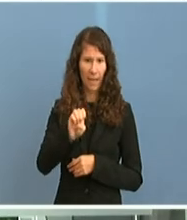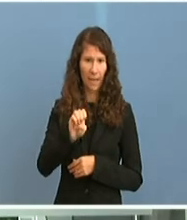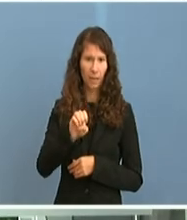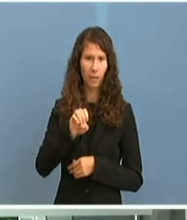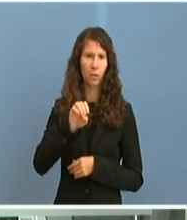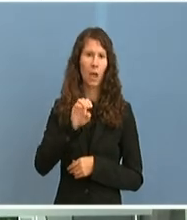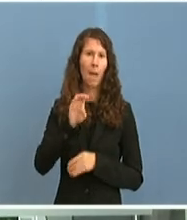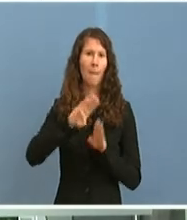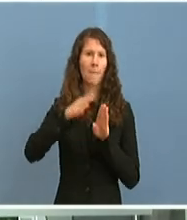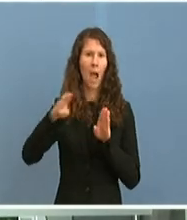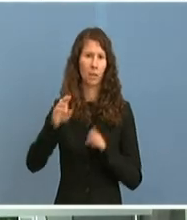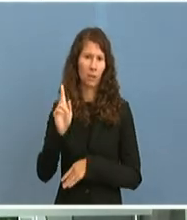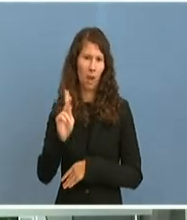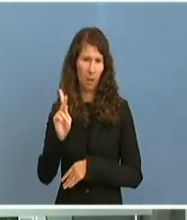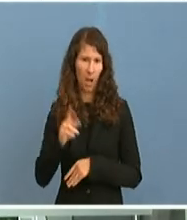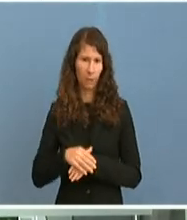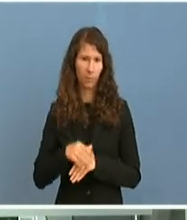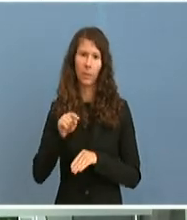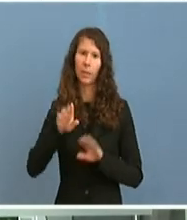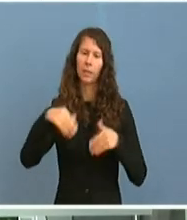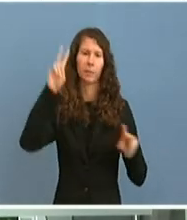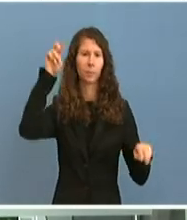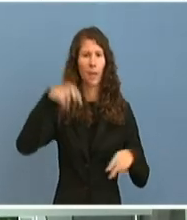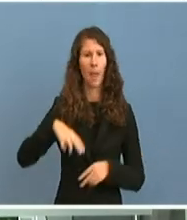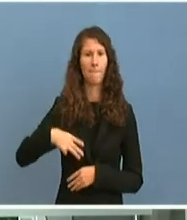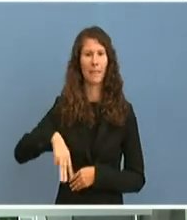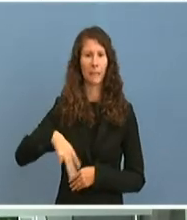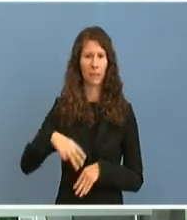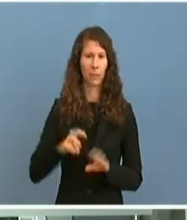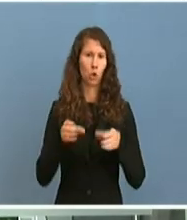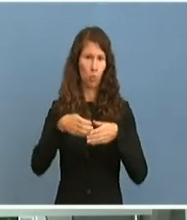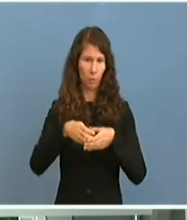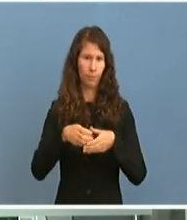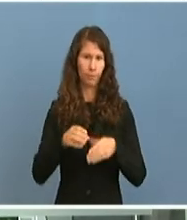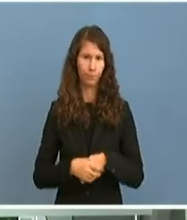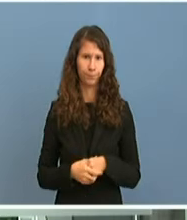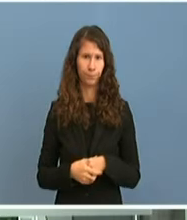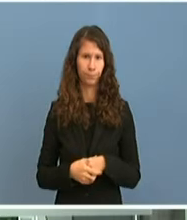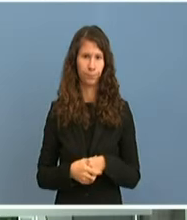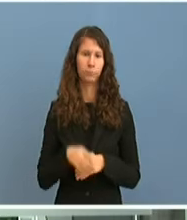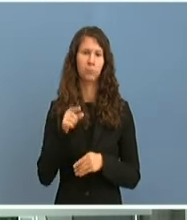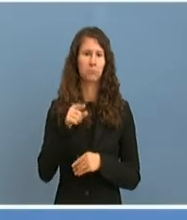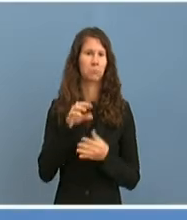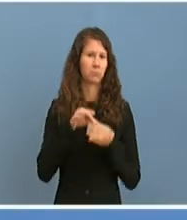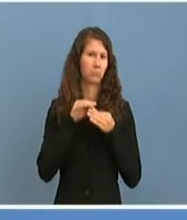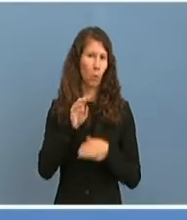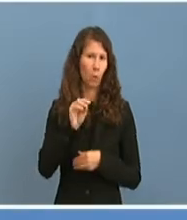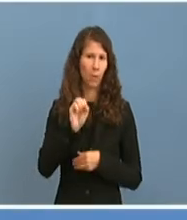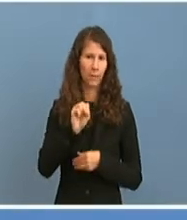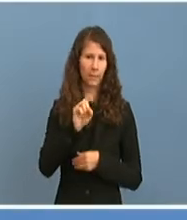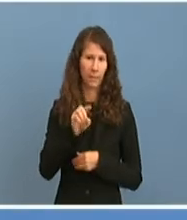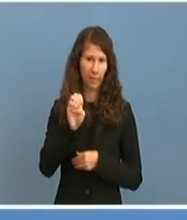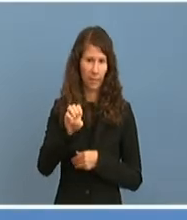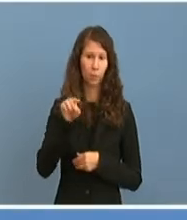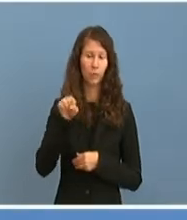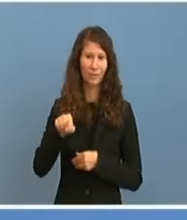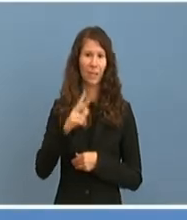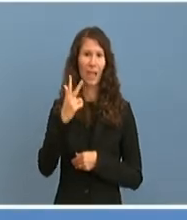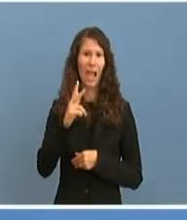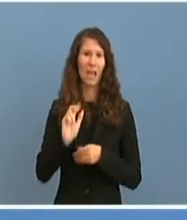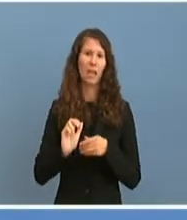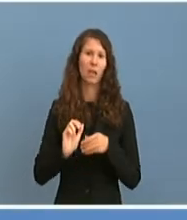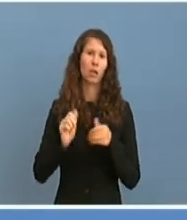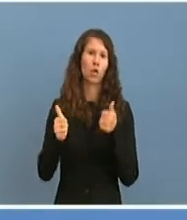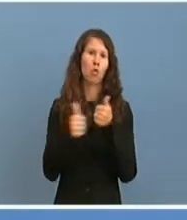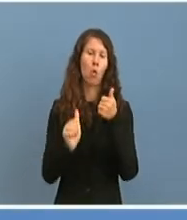Bergkarabach. Da gibt es ja die sogenannte Minsk-Gruppe im Rahmen der OSZE und dort sind die drei Co-Chairs, die Co-Vorsitzenden